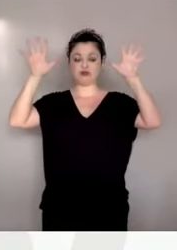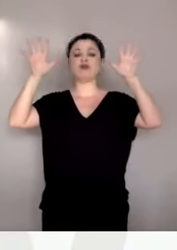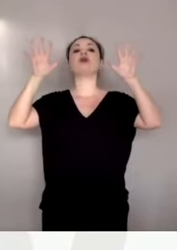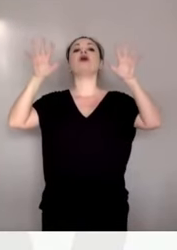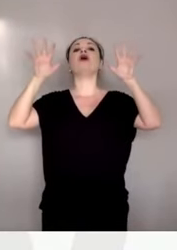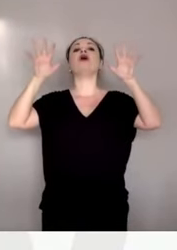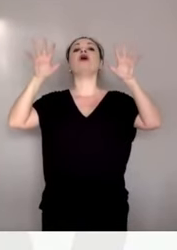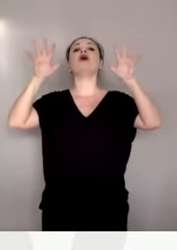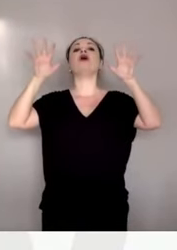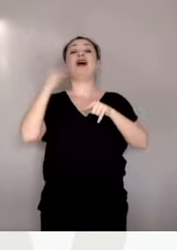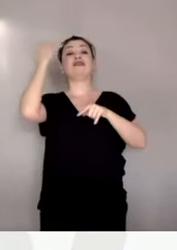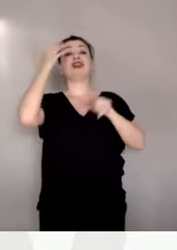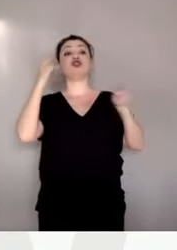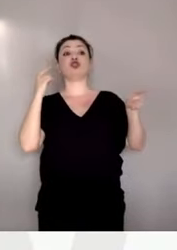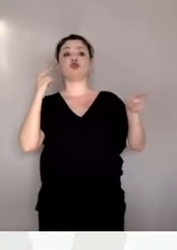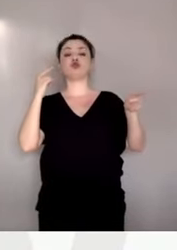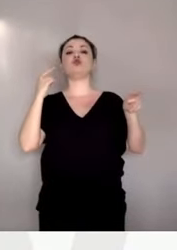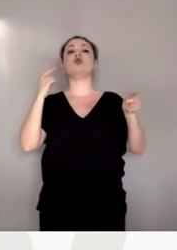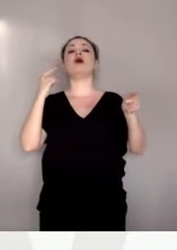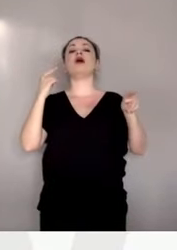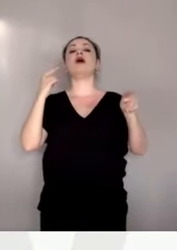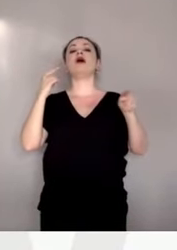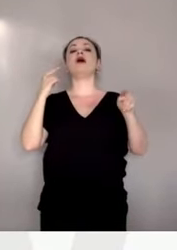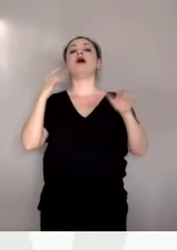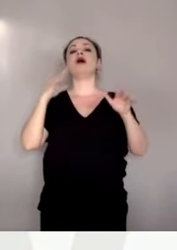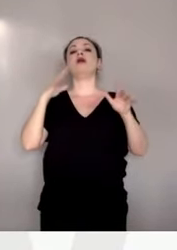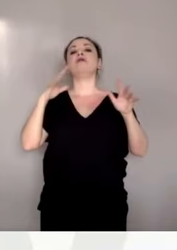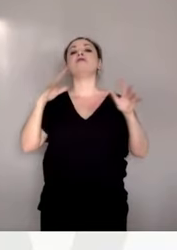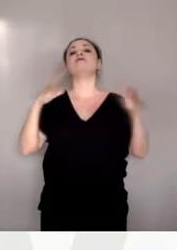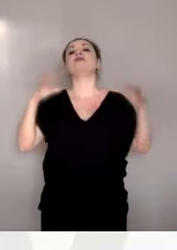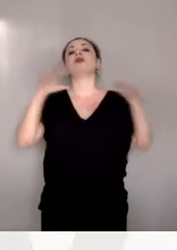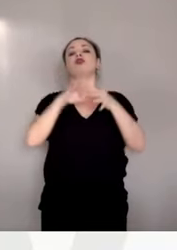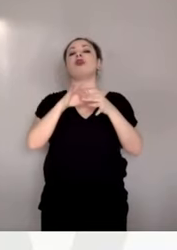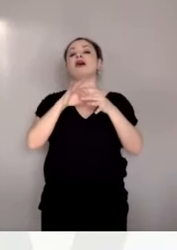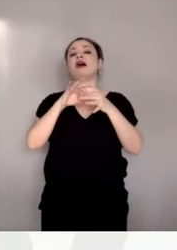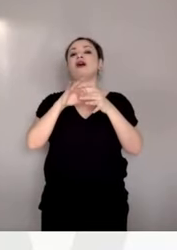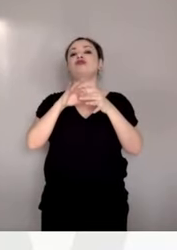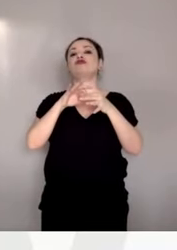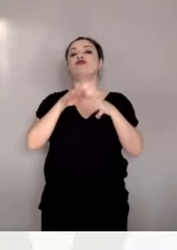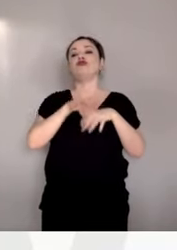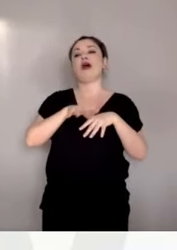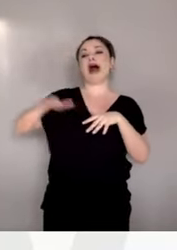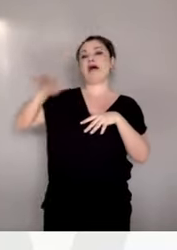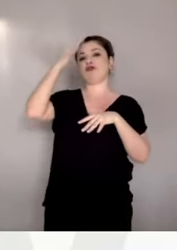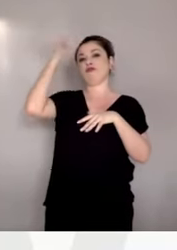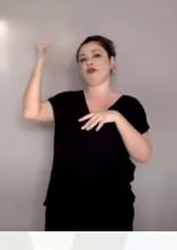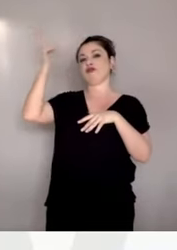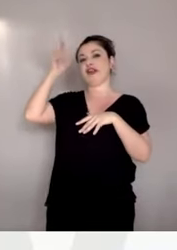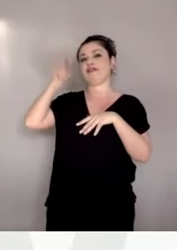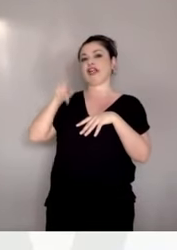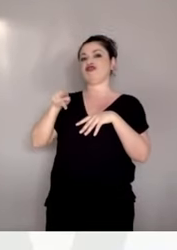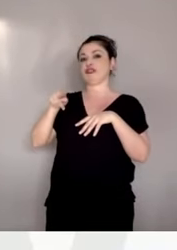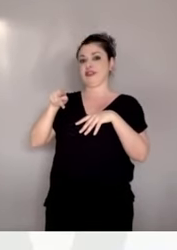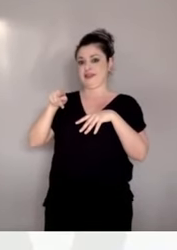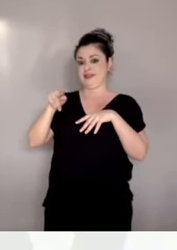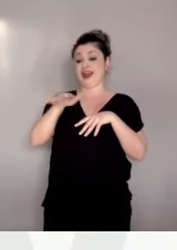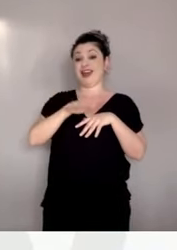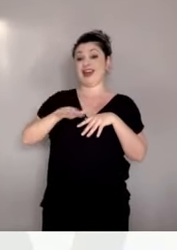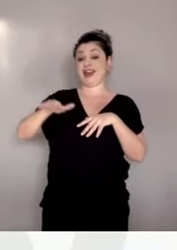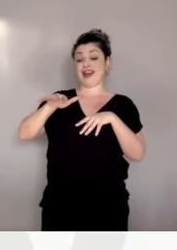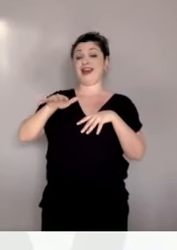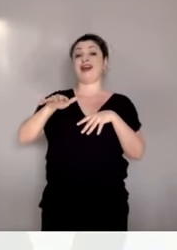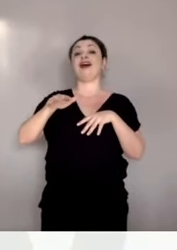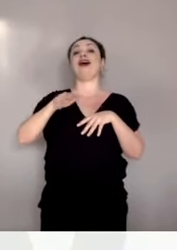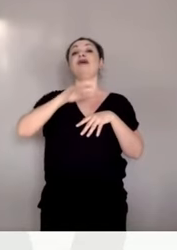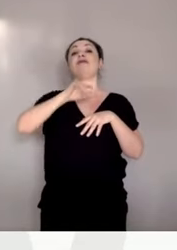il suo pensiero si inscrive in una linea molto importante della filosofia francese, che ha in